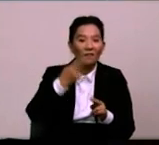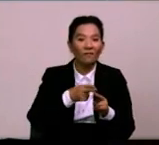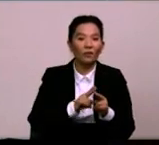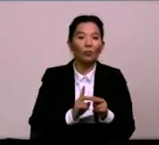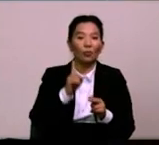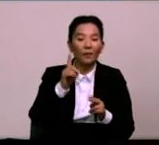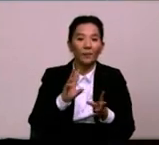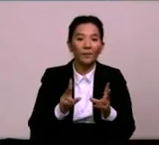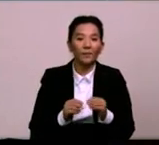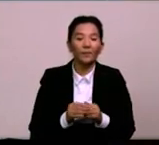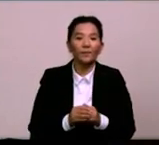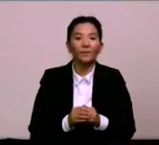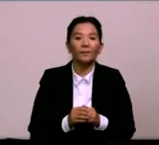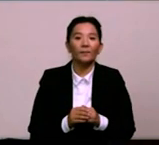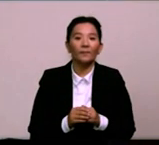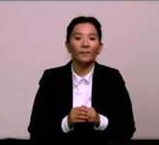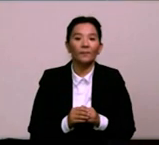сторону.